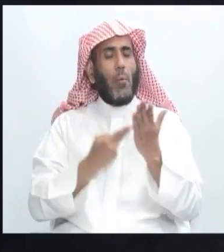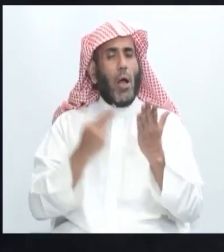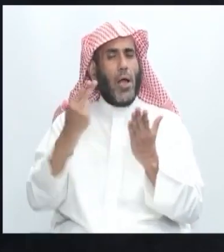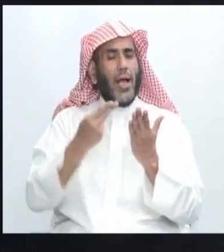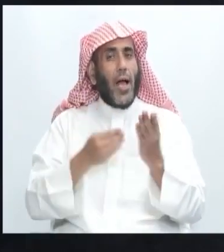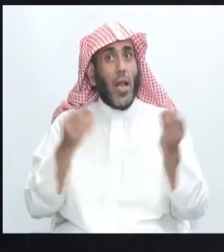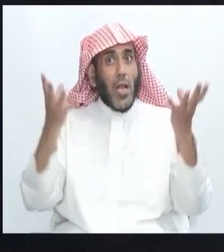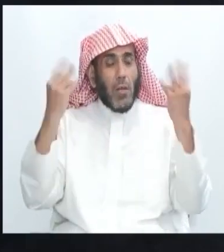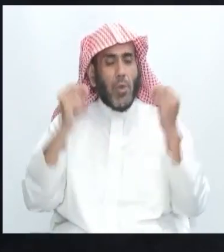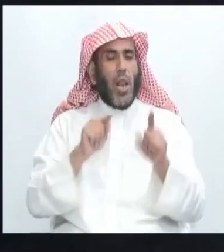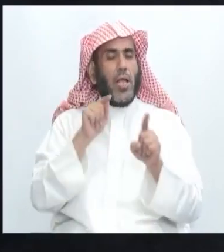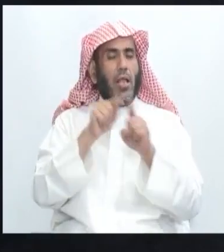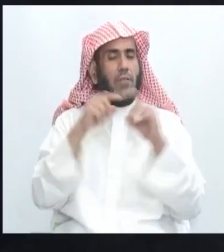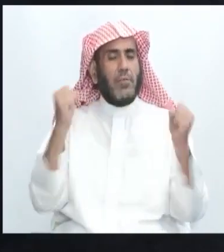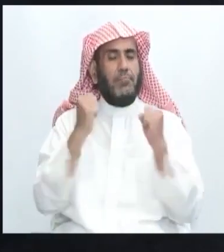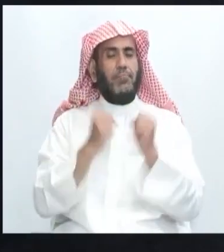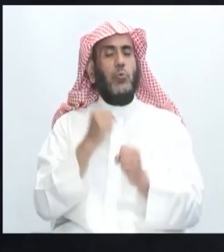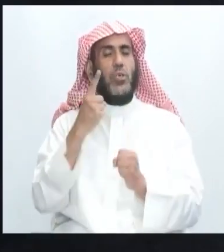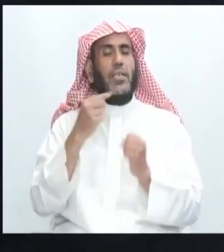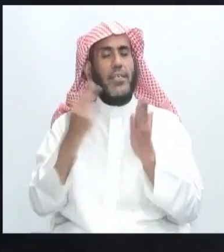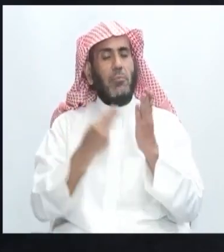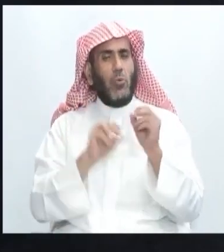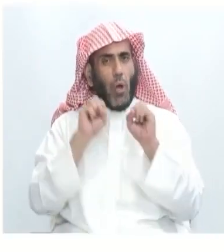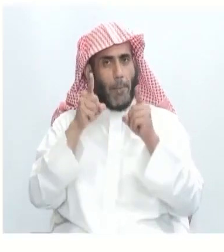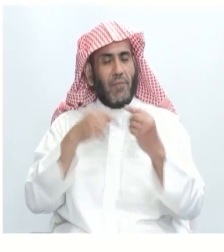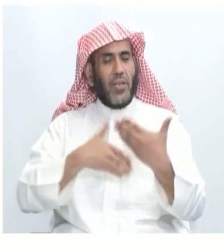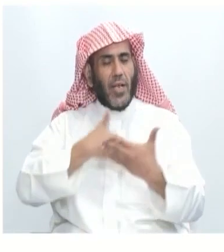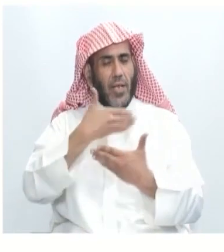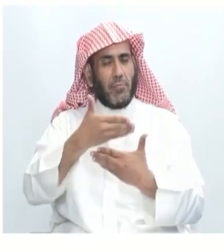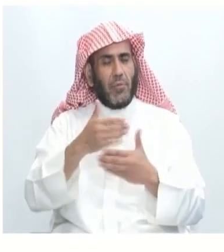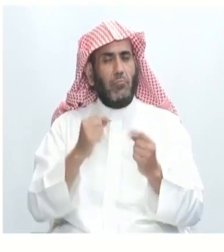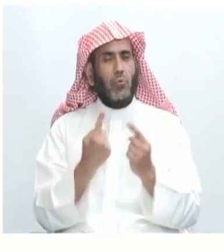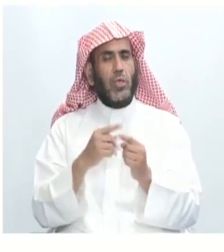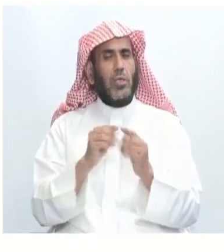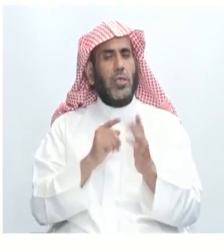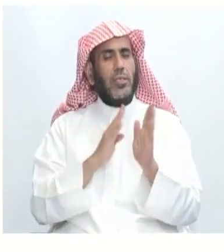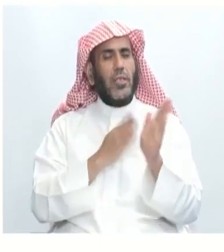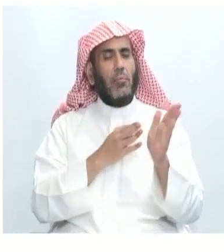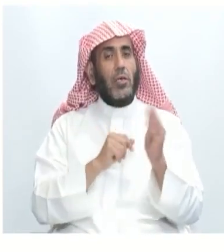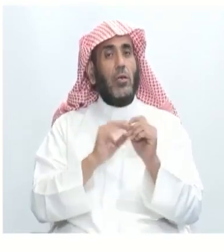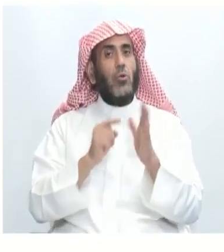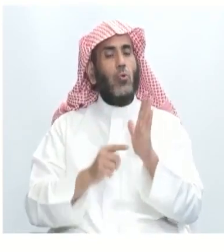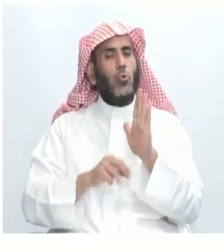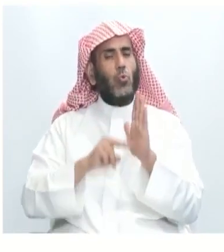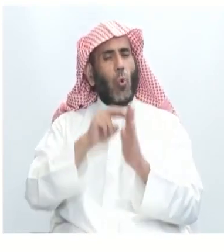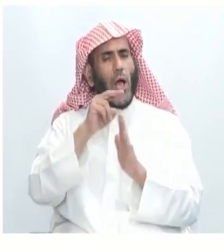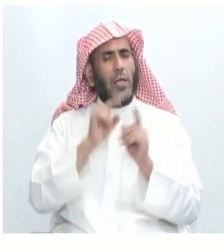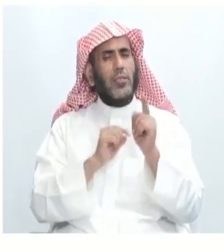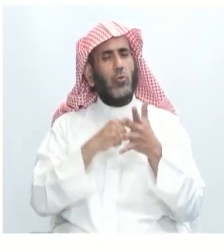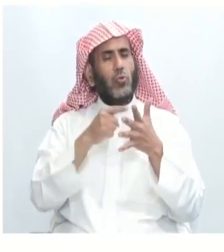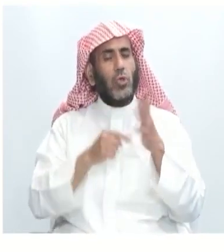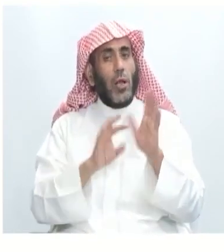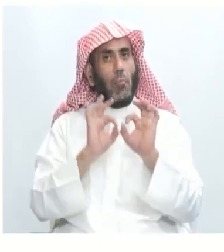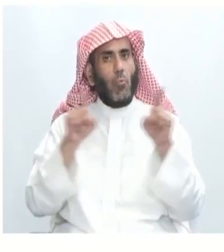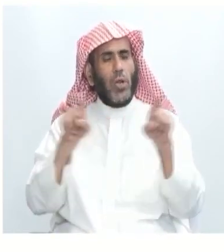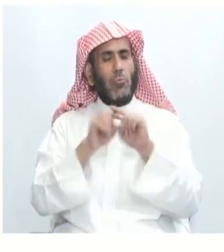الاهداف التدريبيه في هذه الوحده في الوحده الكتابيه يتوقع منك في نهايه هذه الوحده ان تتبع الخطوات المناسبه لكتابه نص علمي ايضا